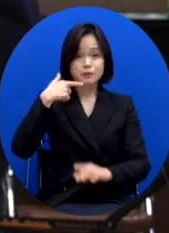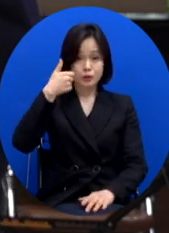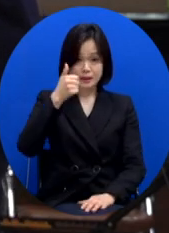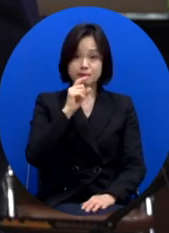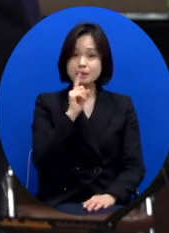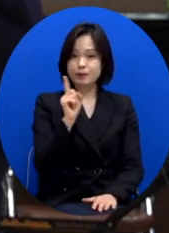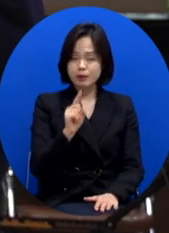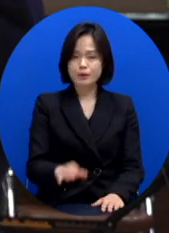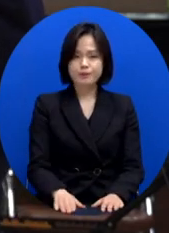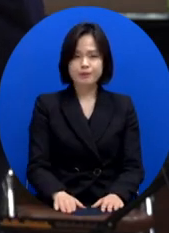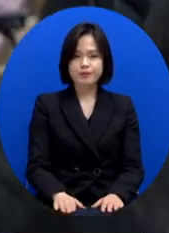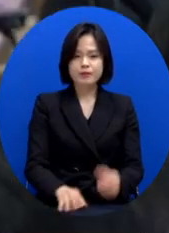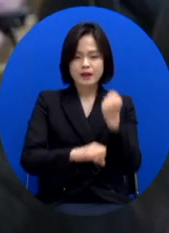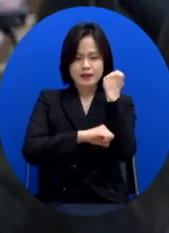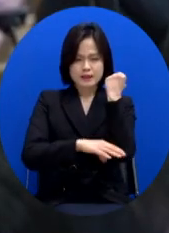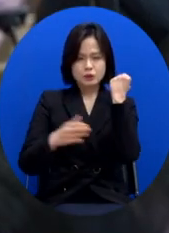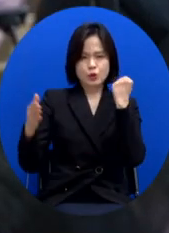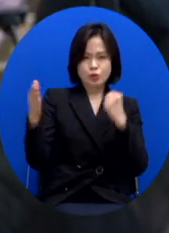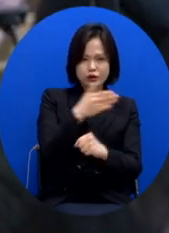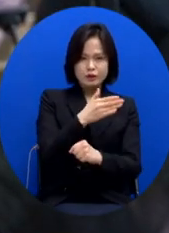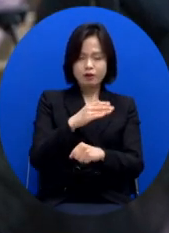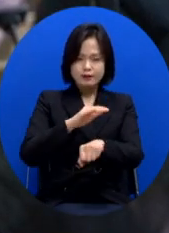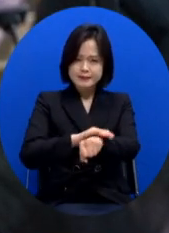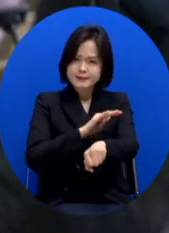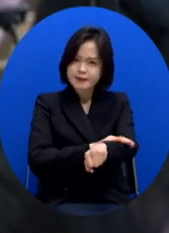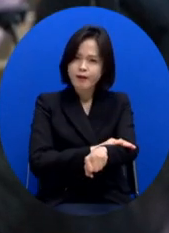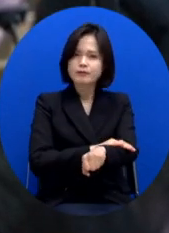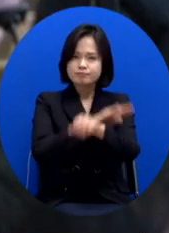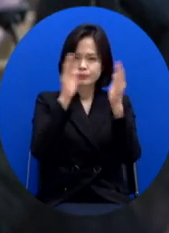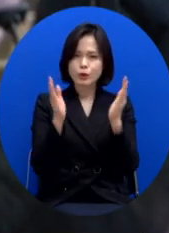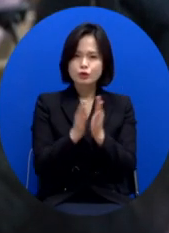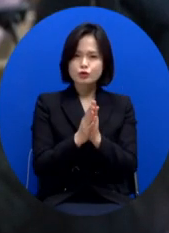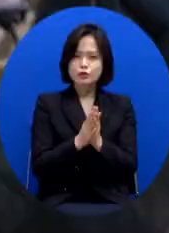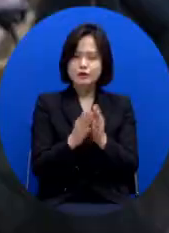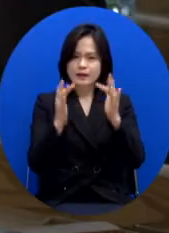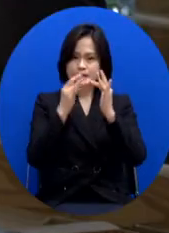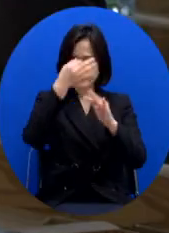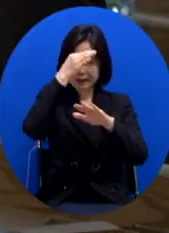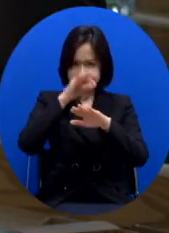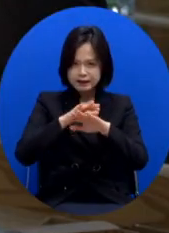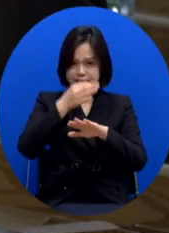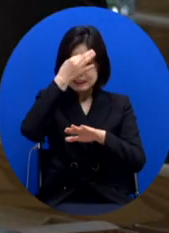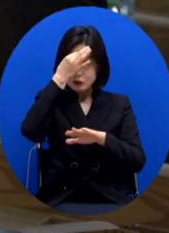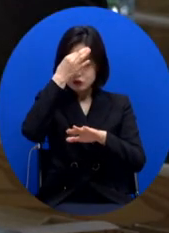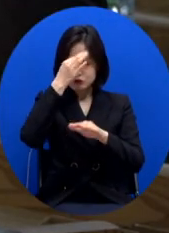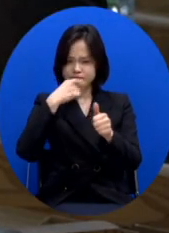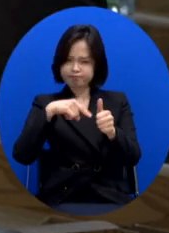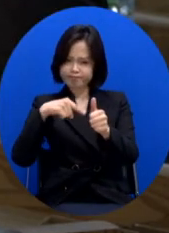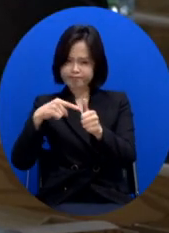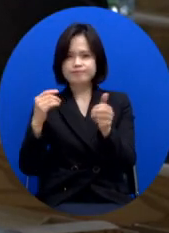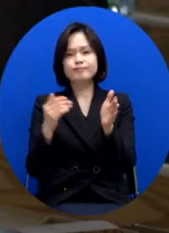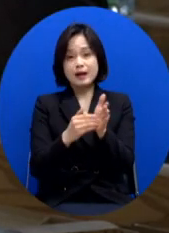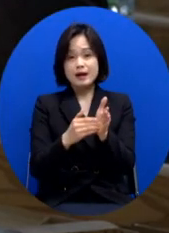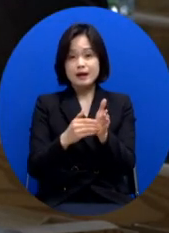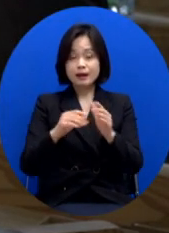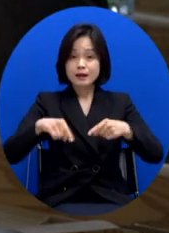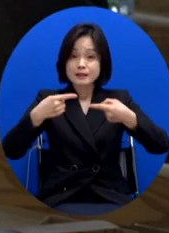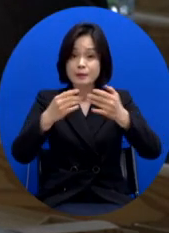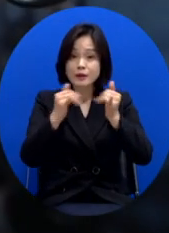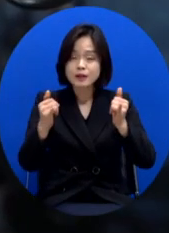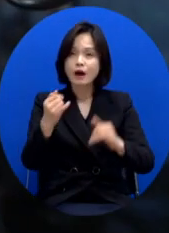영상예배의 기초부터 실전까지 노하우를 전수했습니다. 참가자들은 실용적인 교육에 만족감을